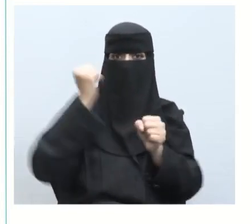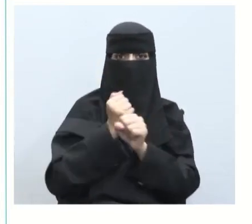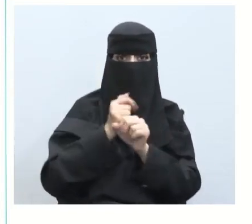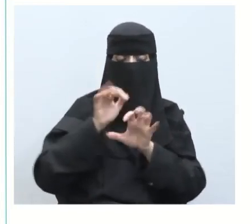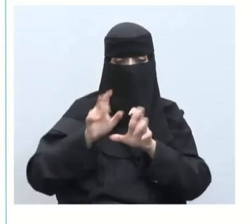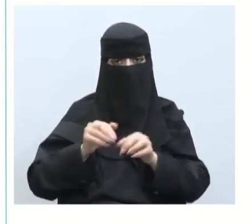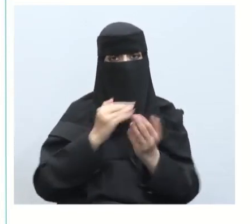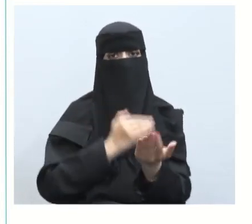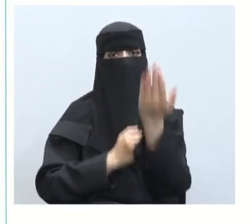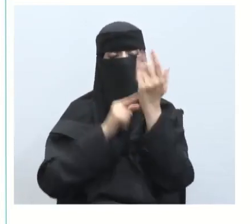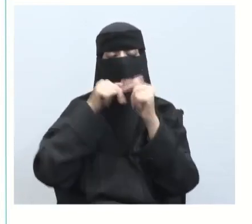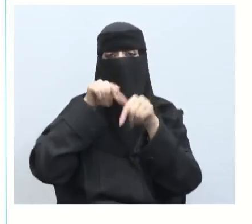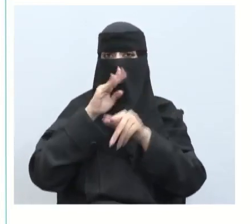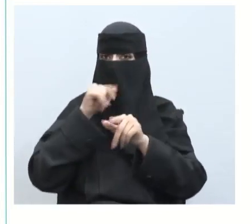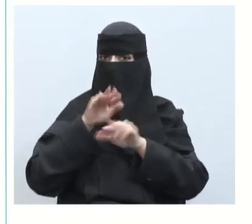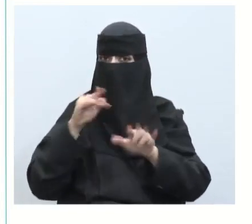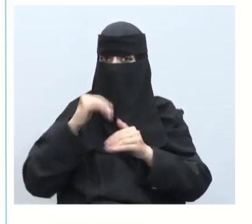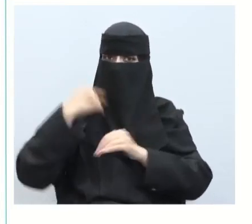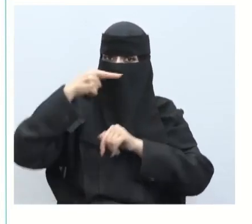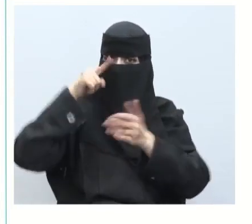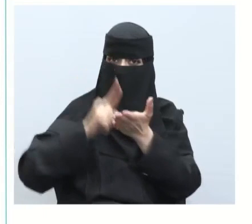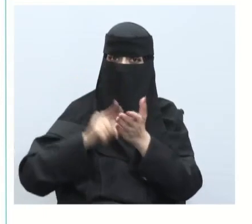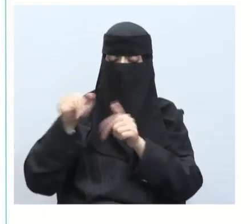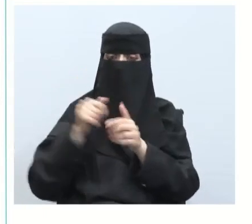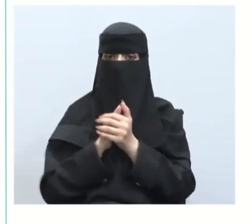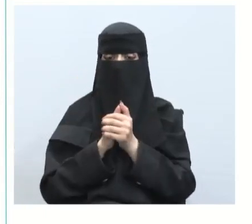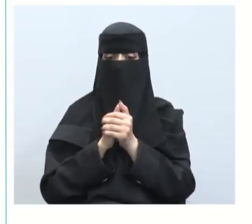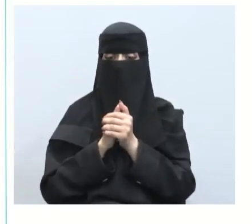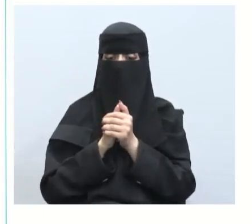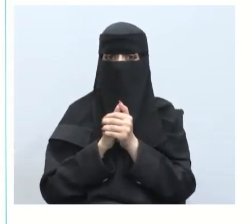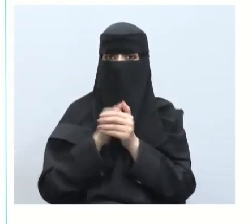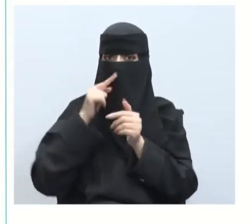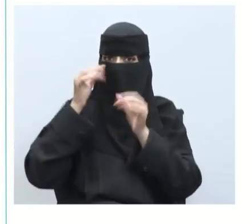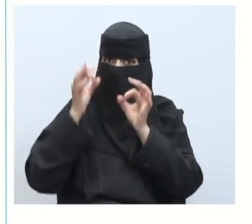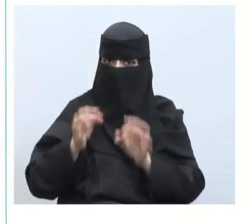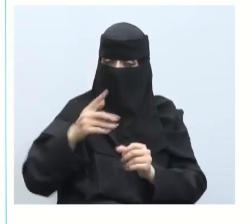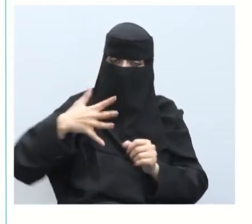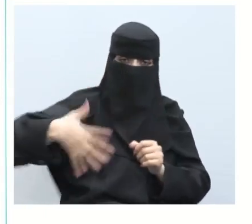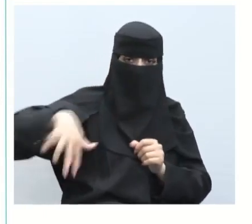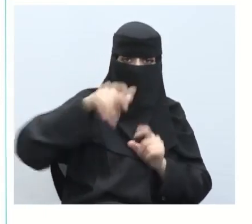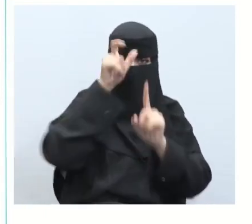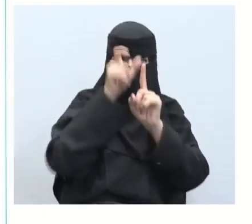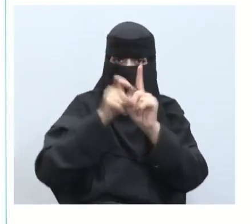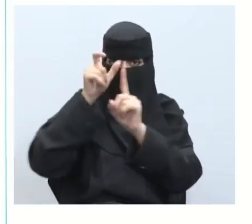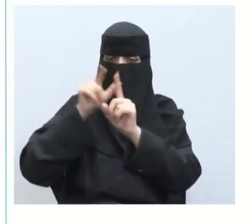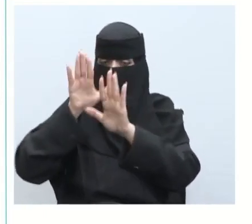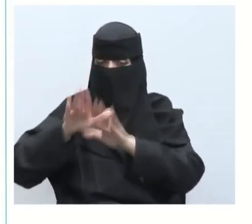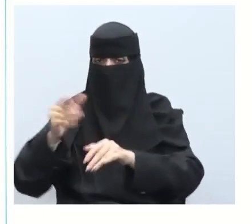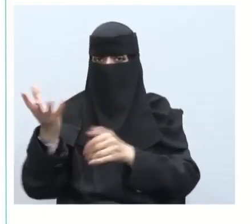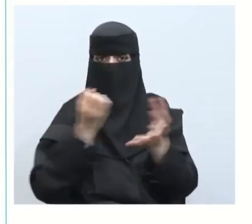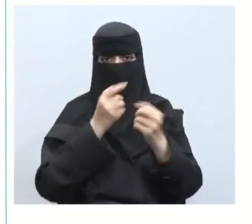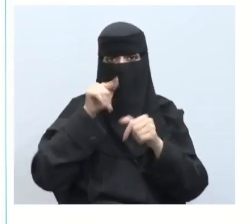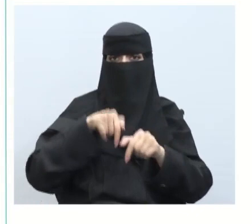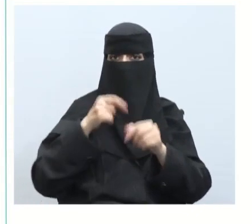وكتابه تقاريرهم وخطاباتهم وبالتالي لابد من تاكد ان كل موظف لديه الموارد اللازمه